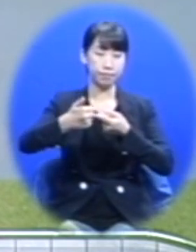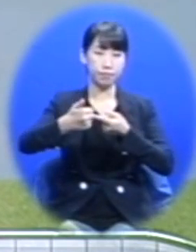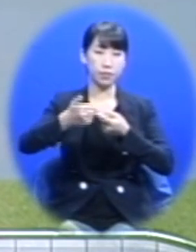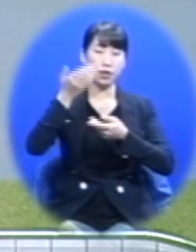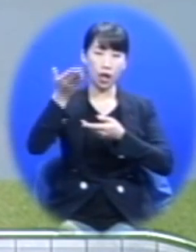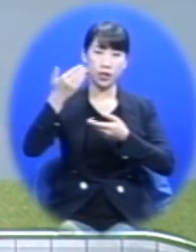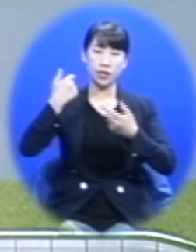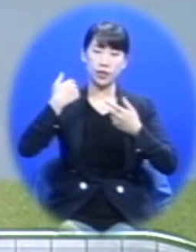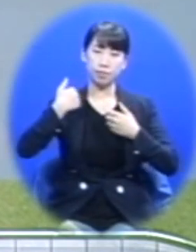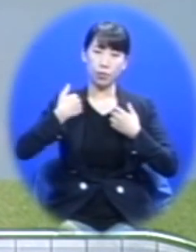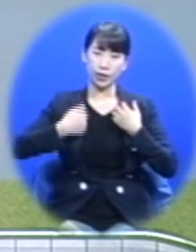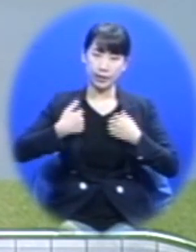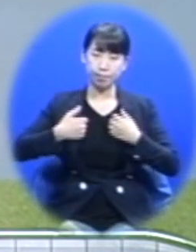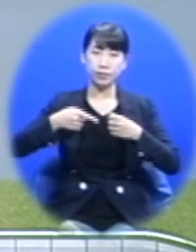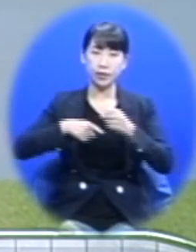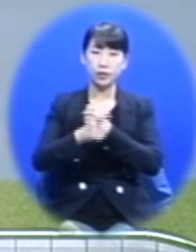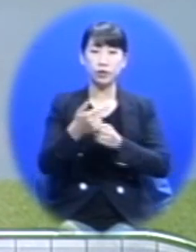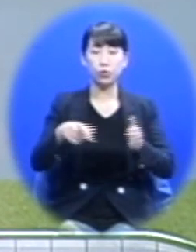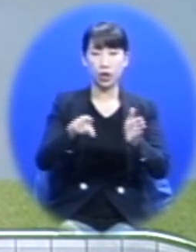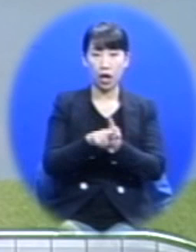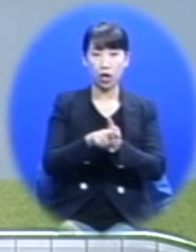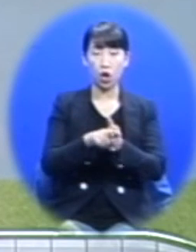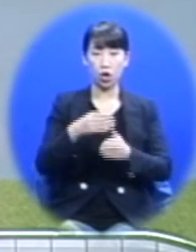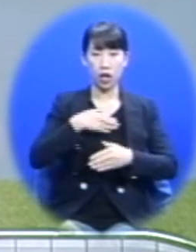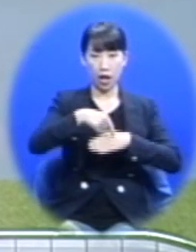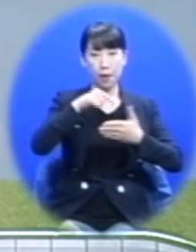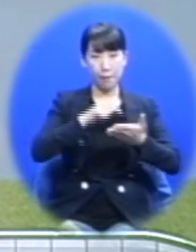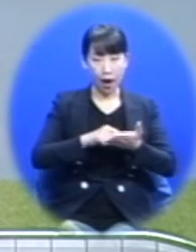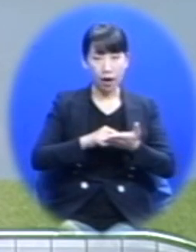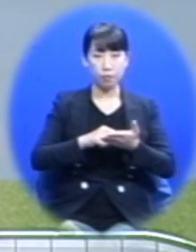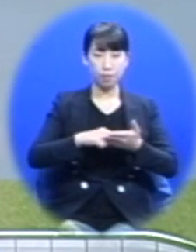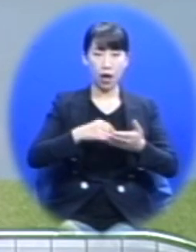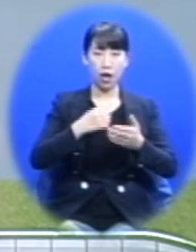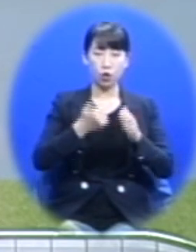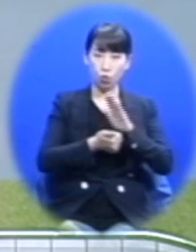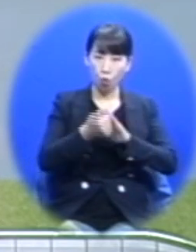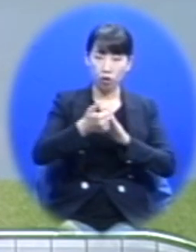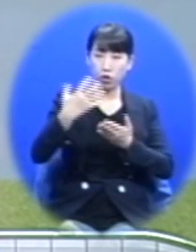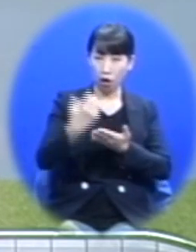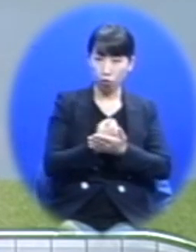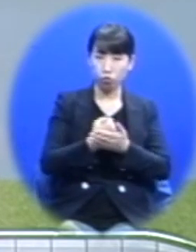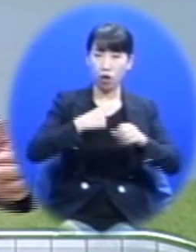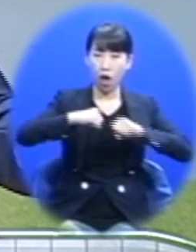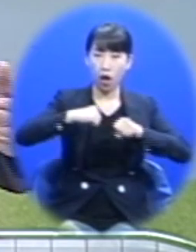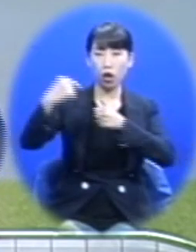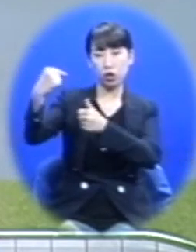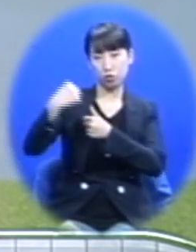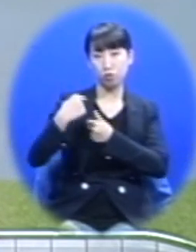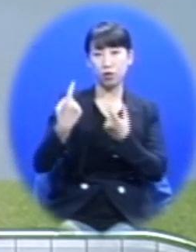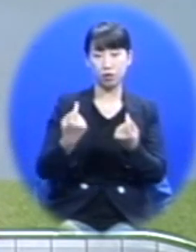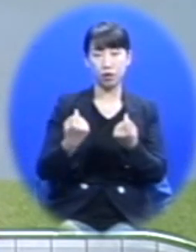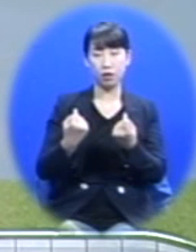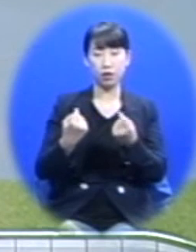위하여 너희로 마음에 소원을 두고 행하게 하시는. 여러분 지금까지